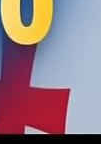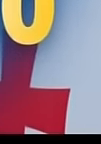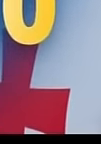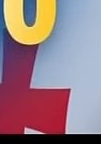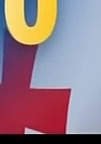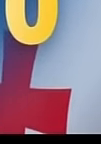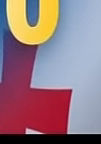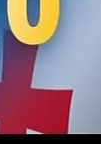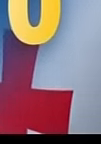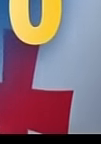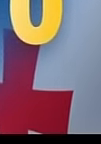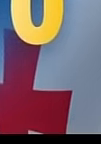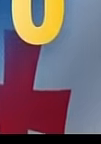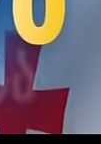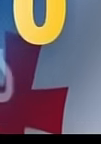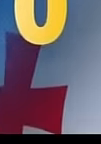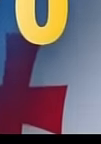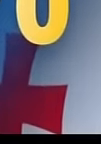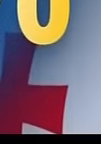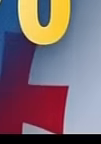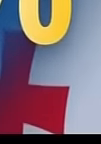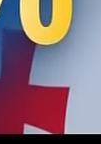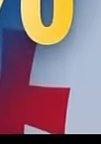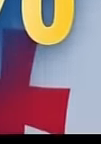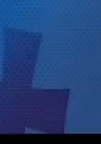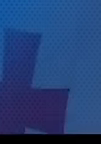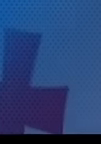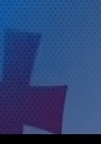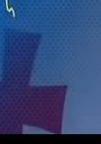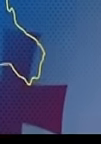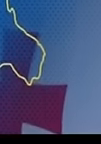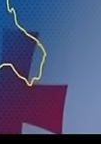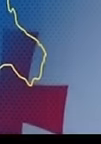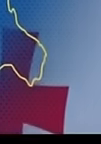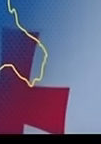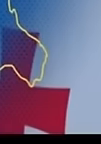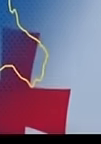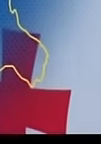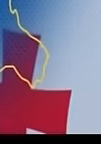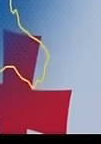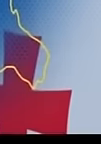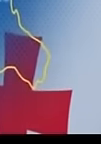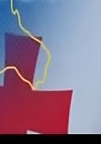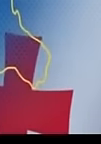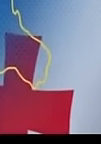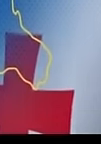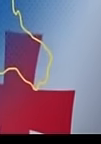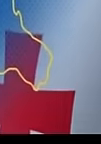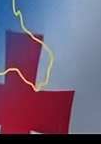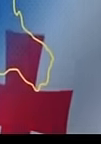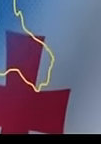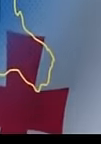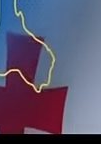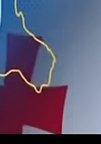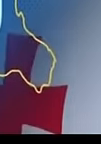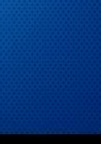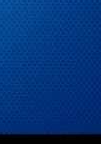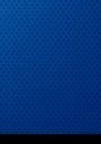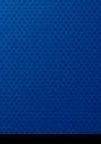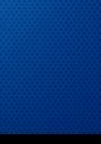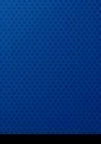ადრეულ სტადიაზე დამარცხების ალბათობა 80%-მდე გაიზრდება. 2020 წელს საქართველოში ცჰეპატიტის პრობლემა სრულად